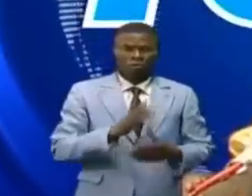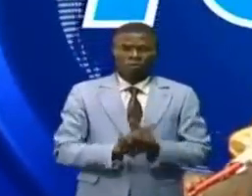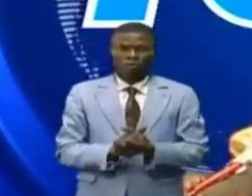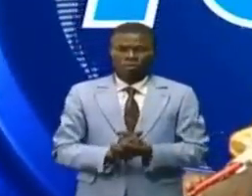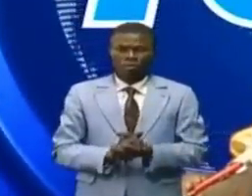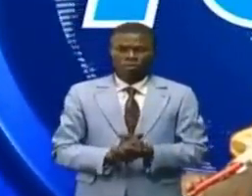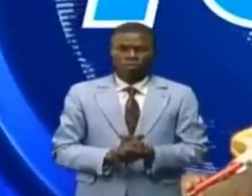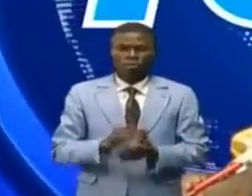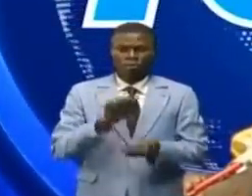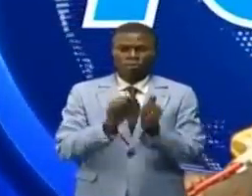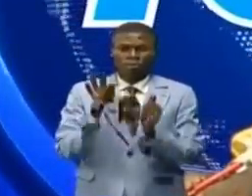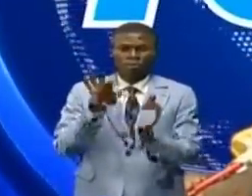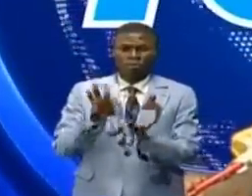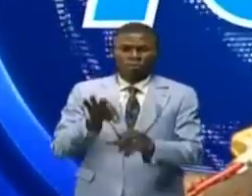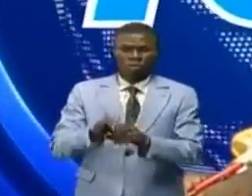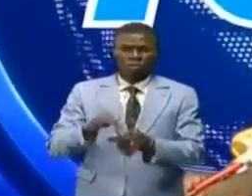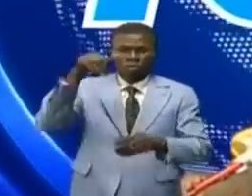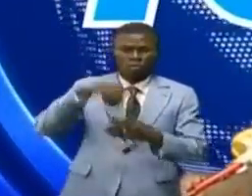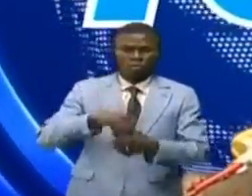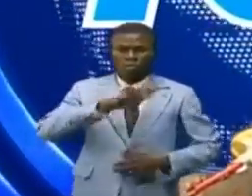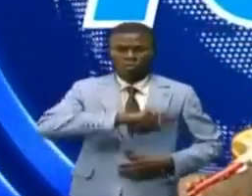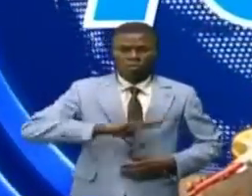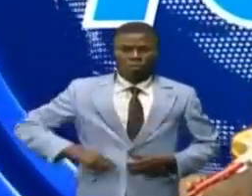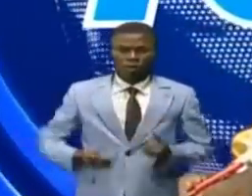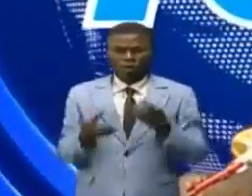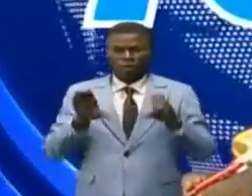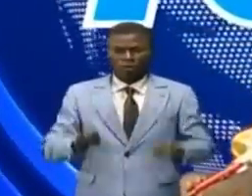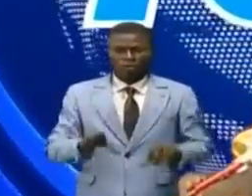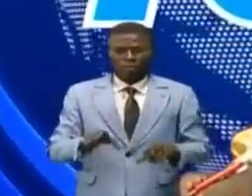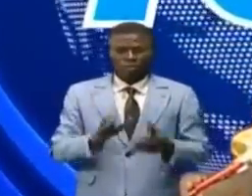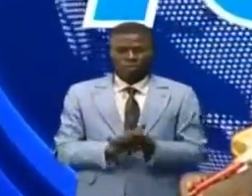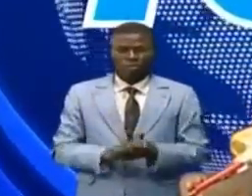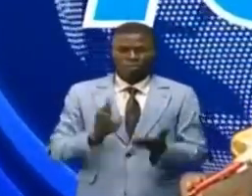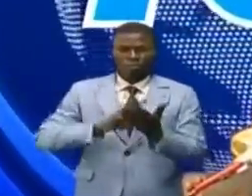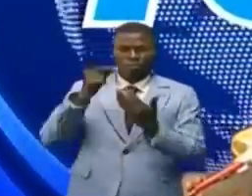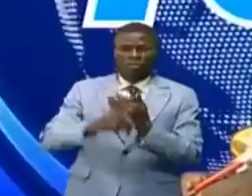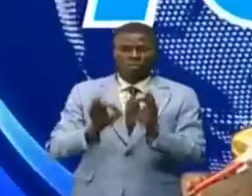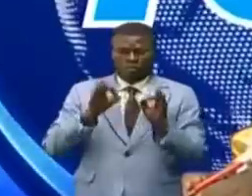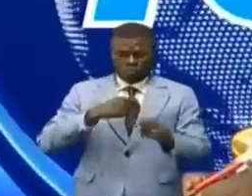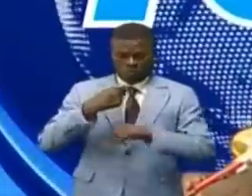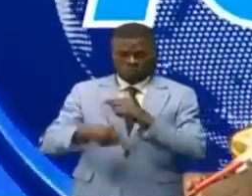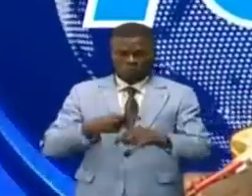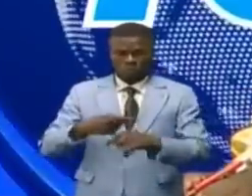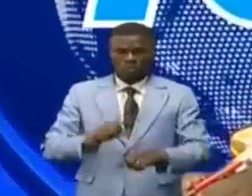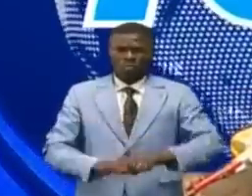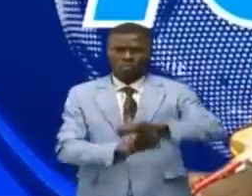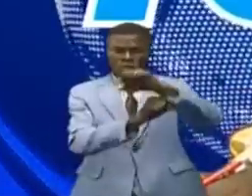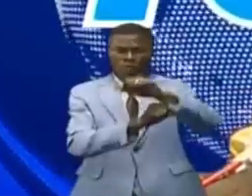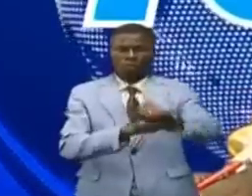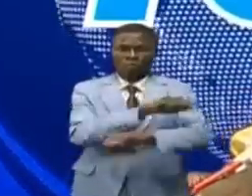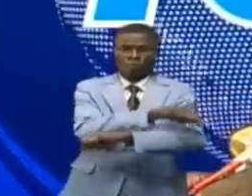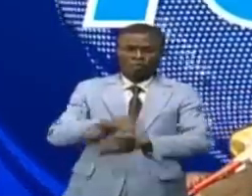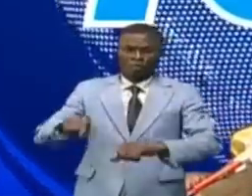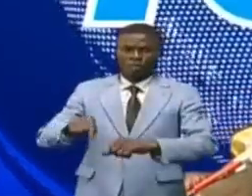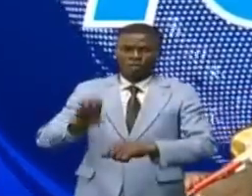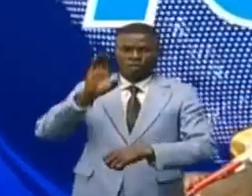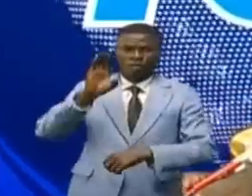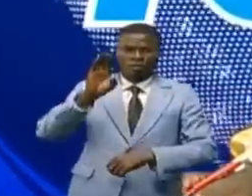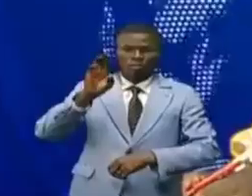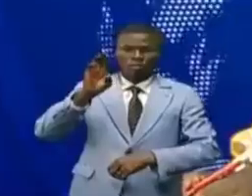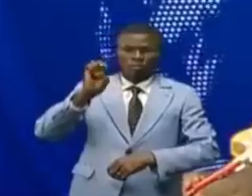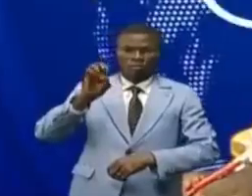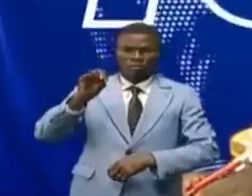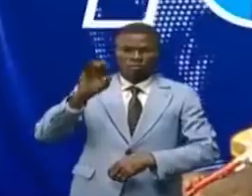processus électoralique démocratique du Congo un nouveau projet vient d'être lancé pour accompagner la chenille dans la